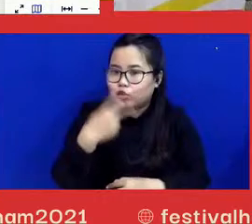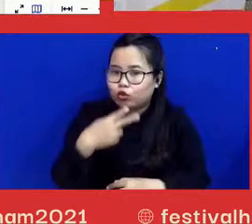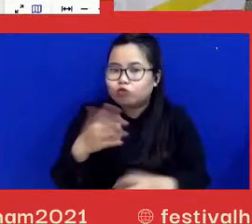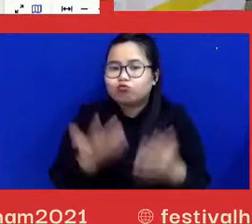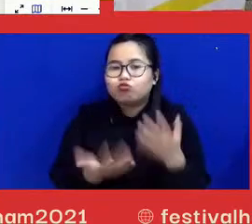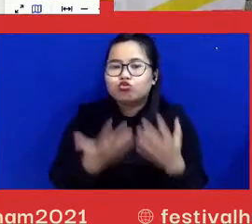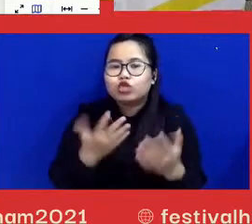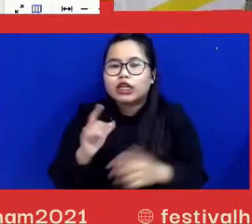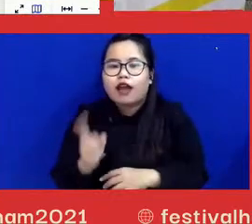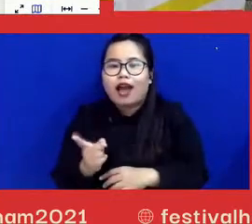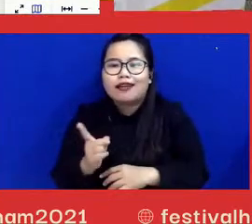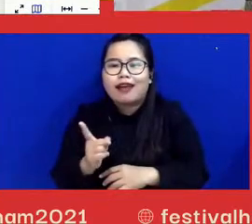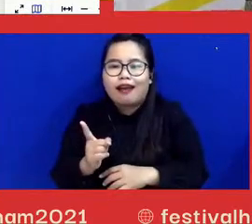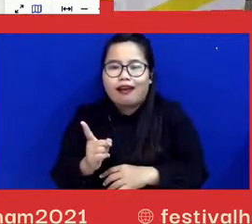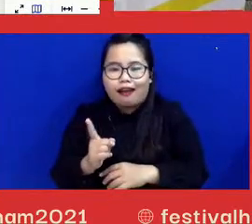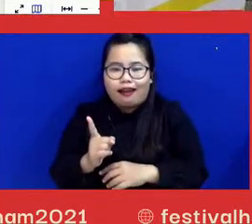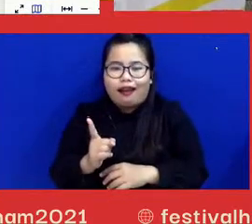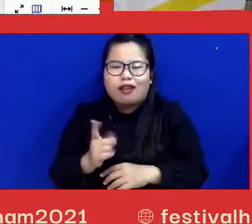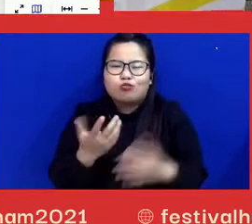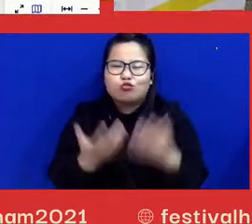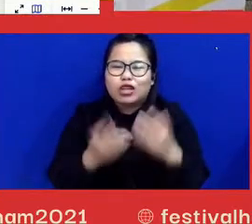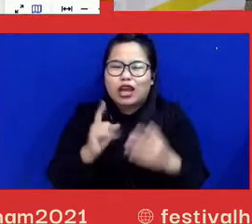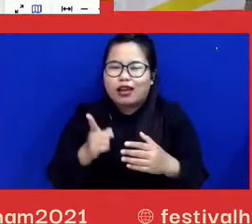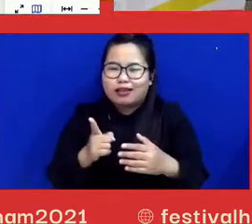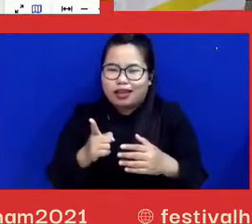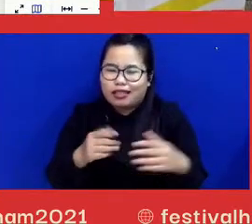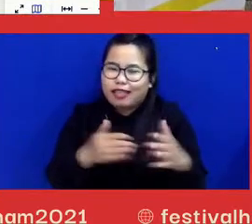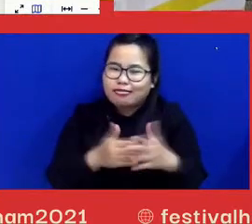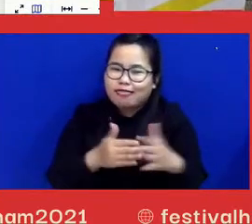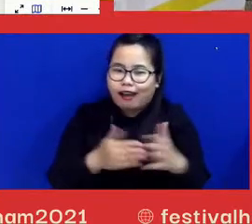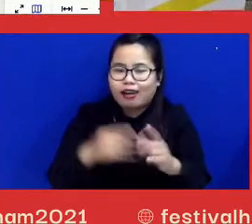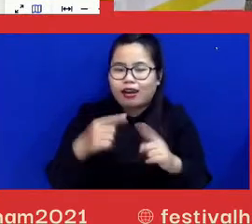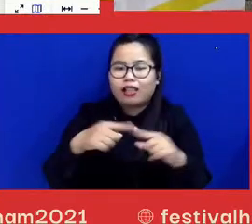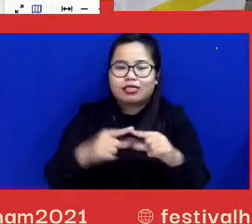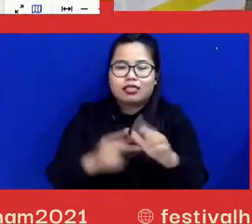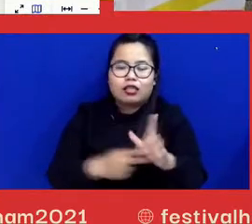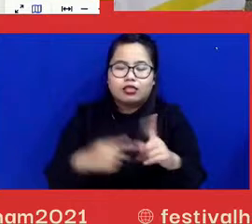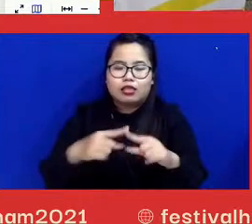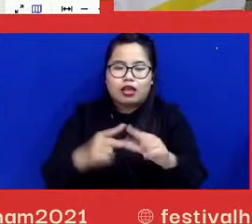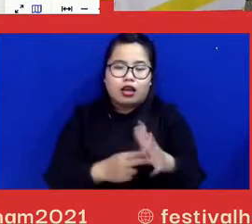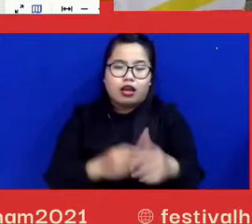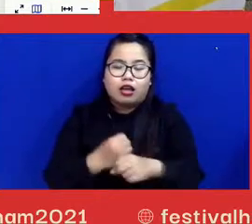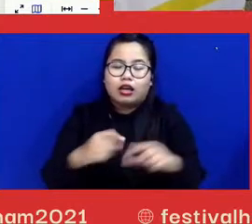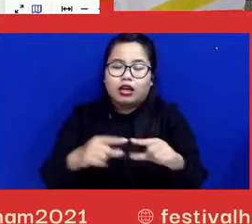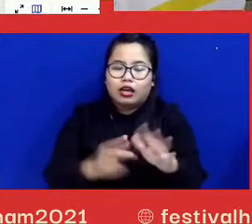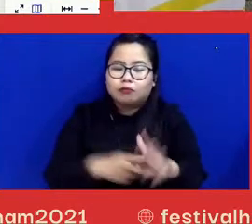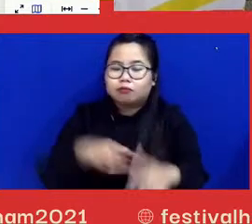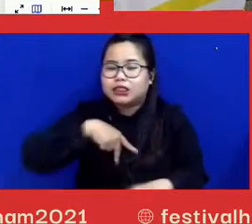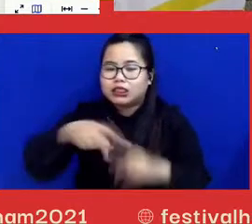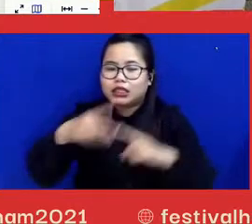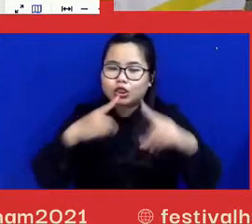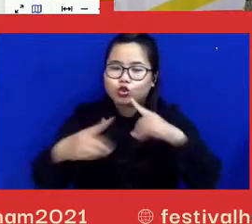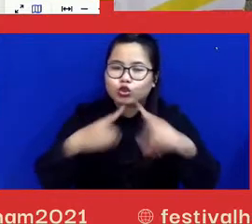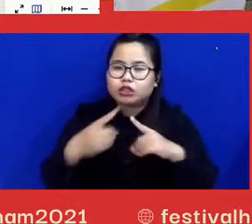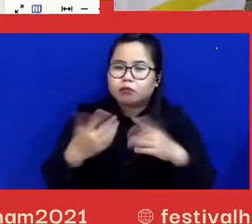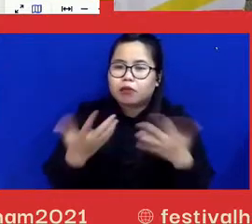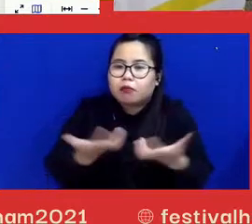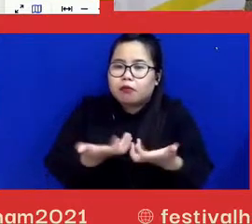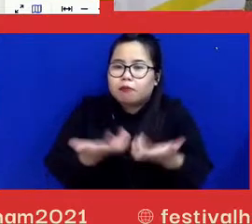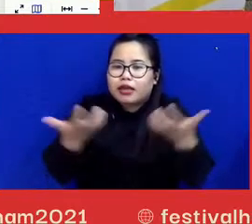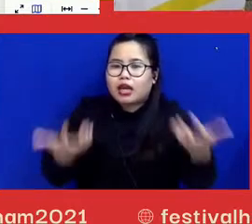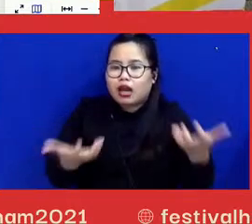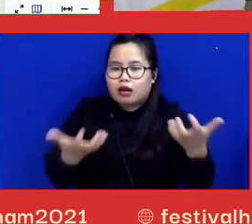mungkin ada agak challenge ya di para peserta diskusi untuk membedakan mana masalah yang